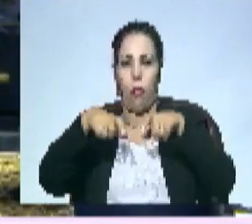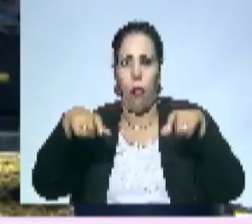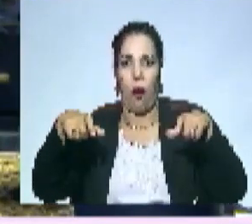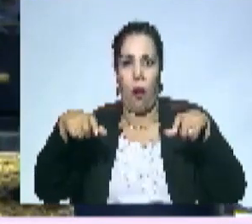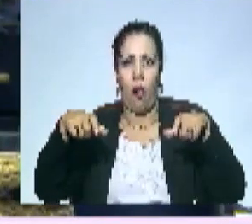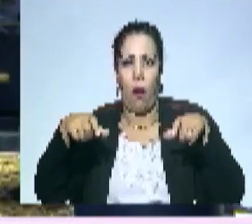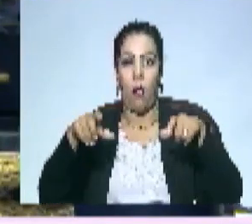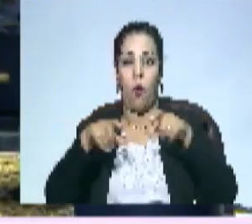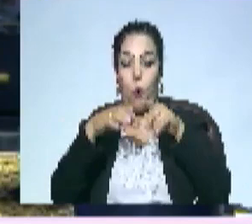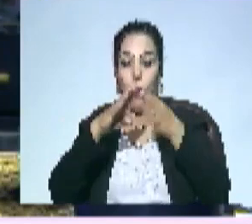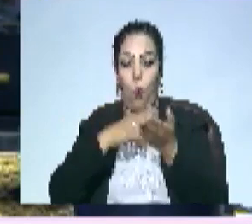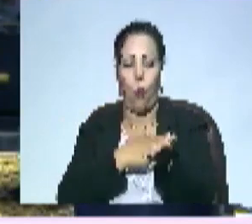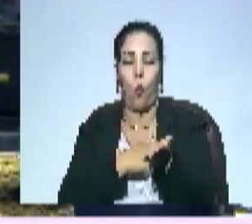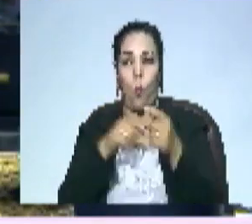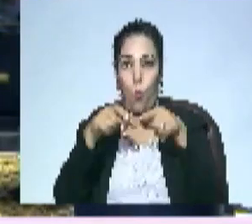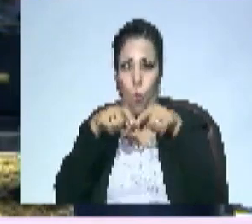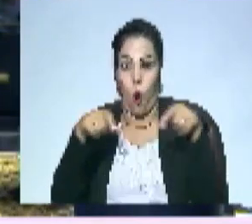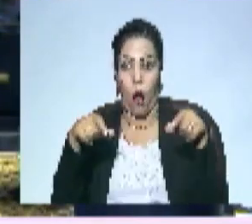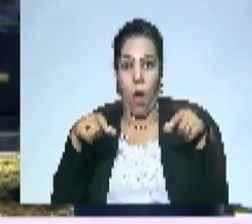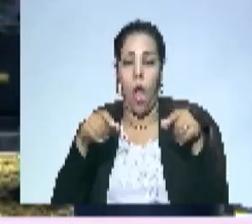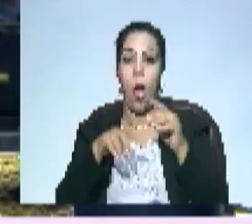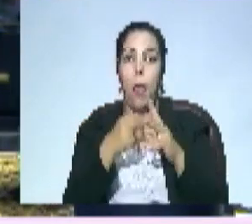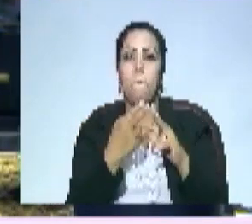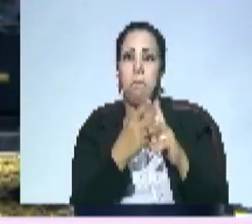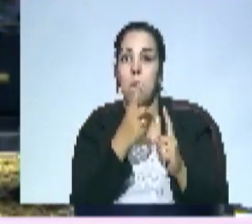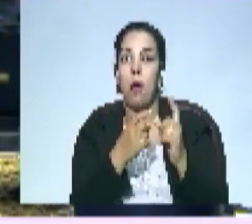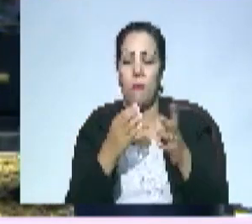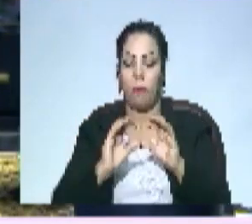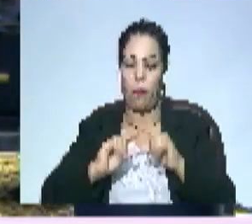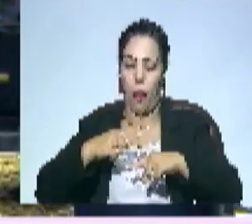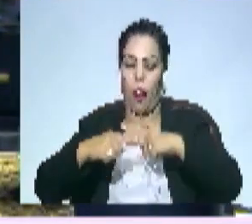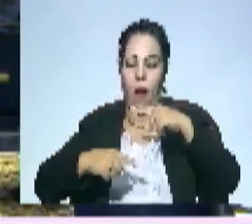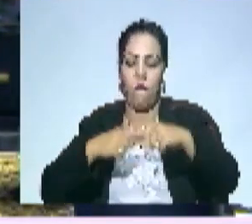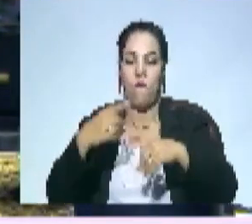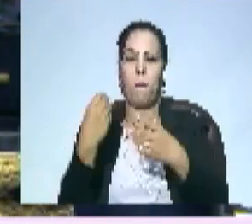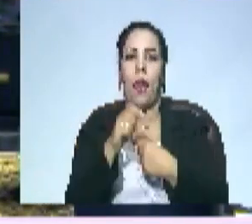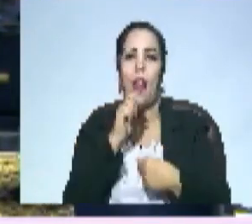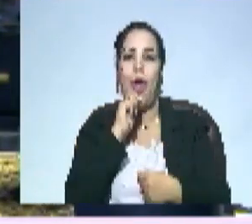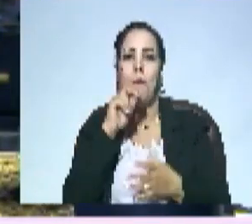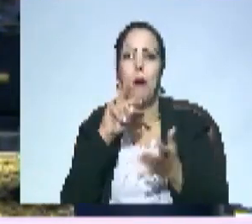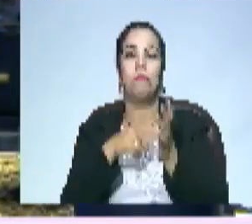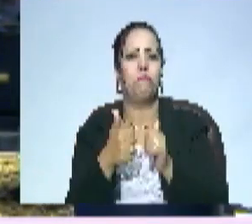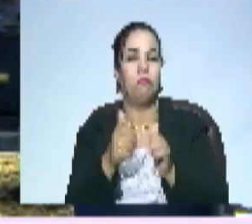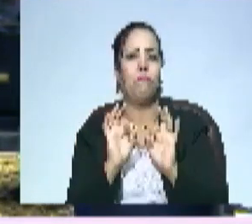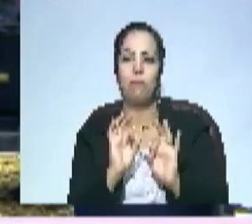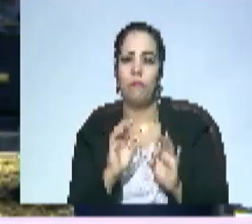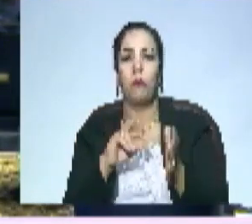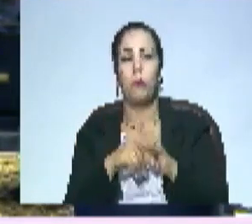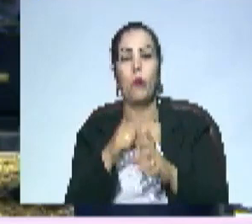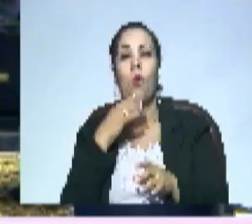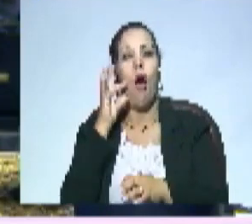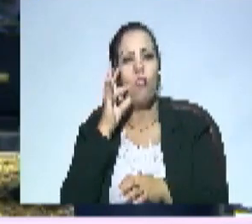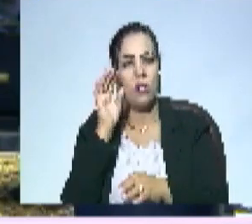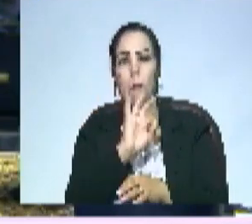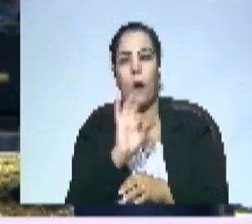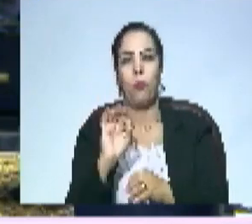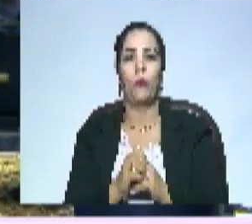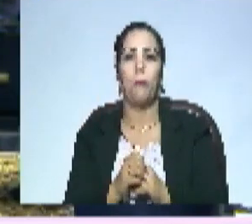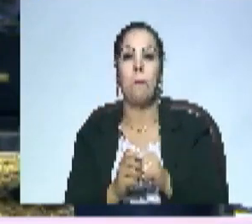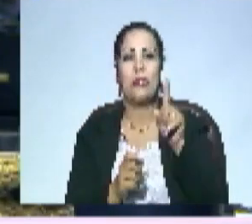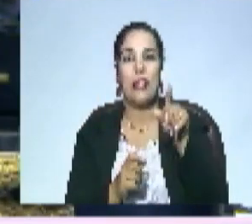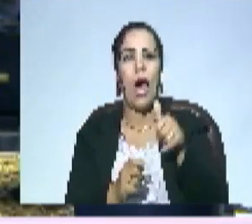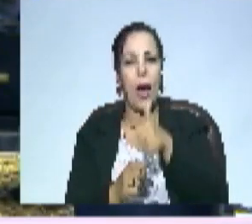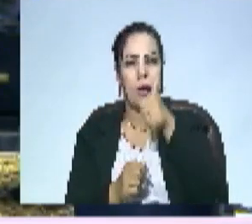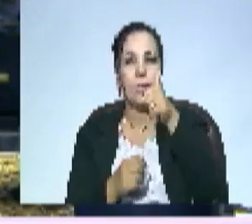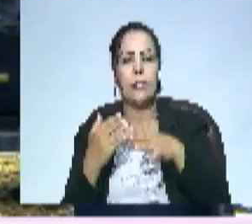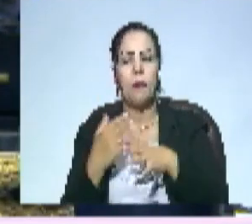اللازانيا بتبقى ورق مفرود اه بيسل وبيلف باللحمه المفرومه وبتبقى كويسه وبتبقى اصليه برض